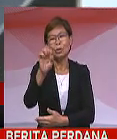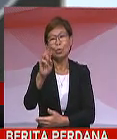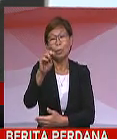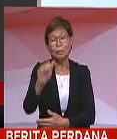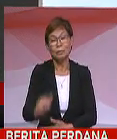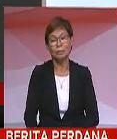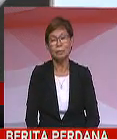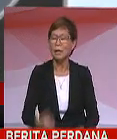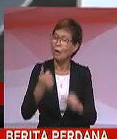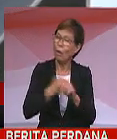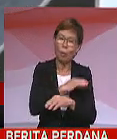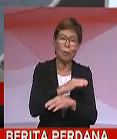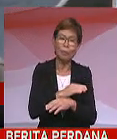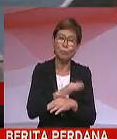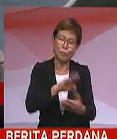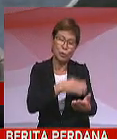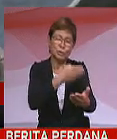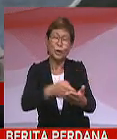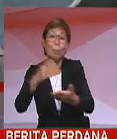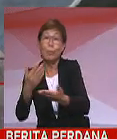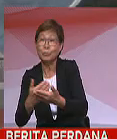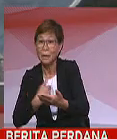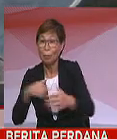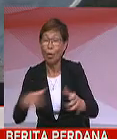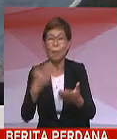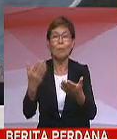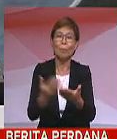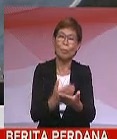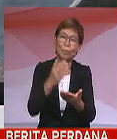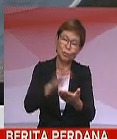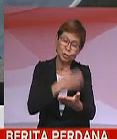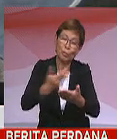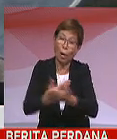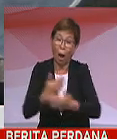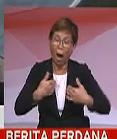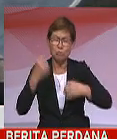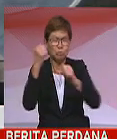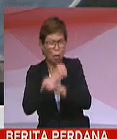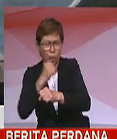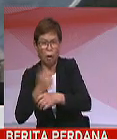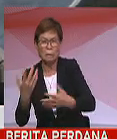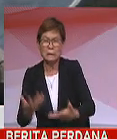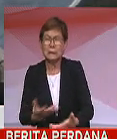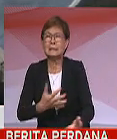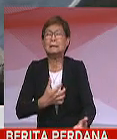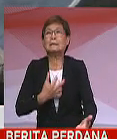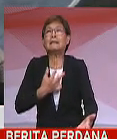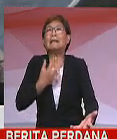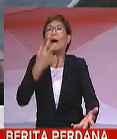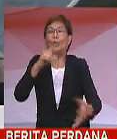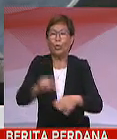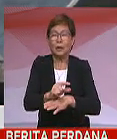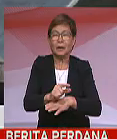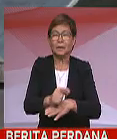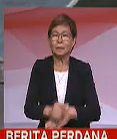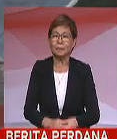Setiap benda, setiap muzik saya buat, muzik tu muzik baru kan. So ya, ada cabaran dia juga, sebab especially part-part yang nak tarik tu usually guna falsetto